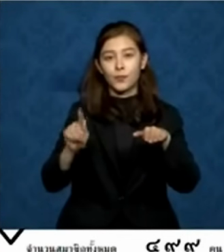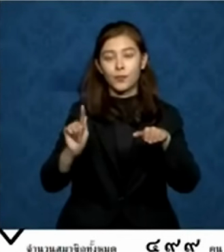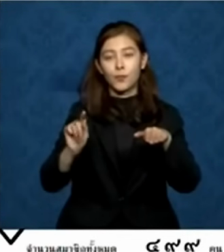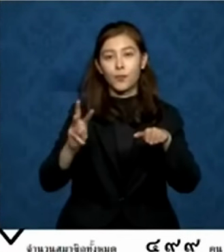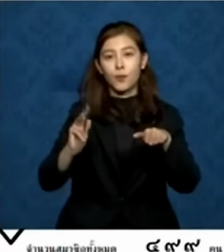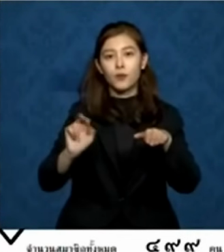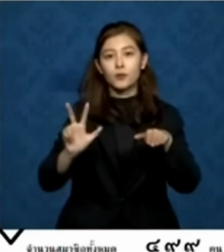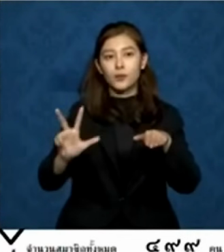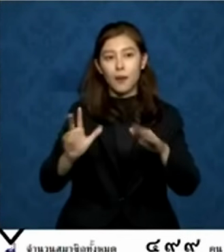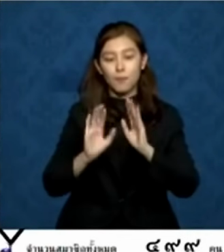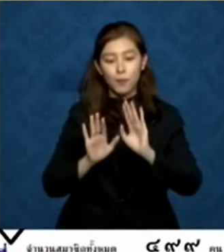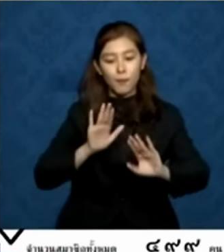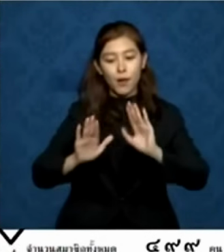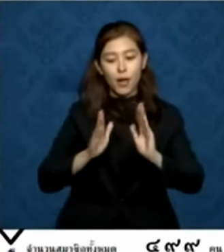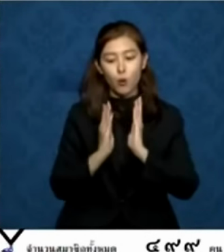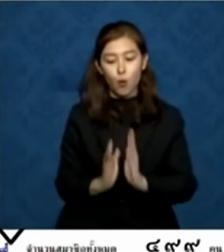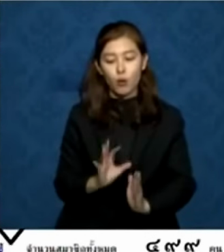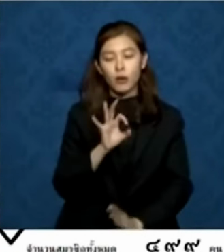9,85,400 คน